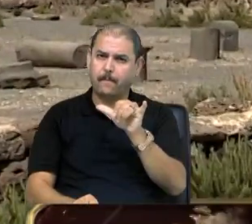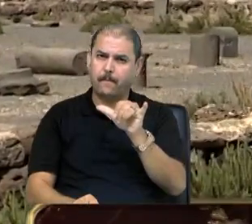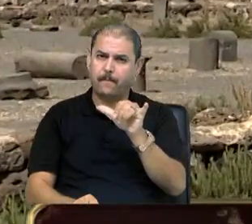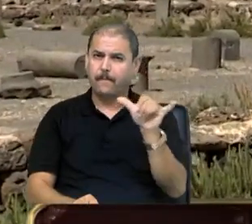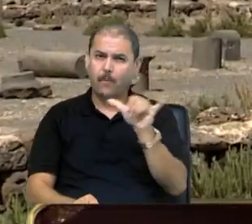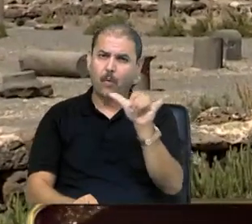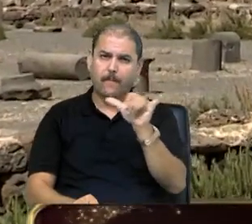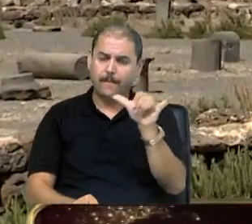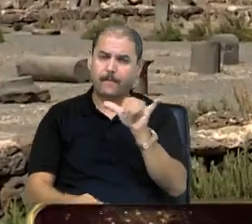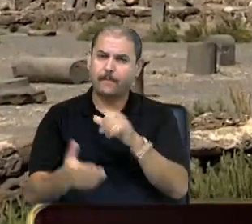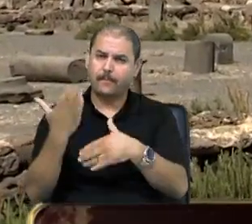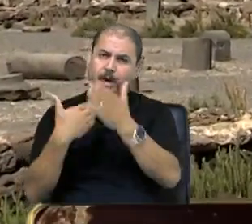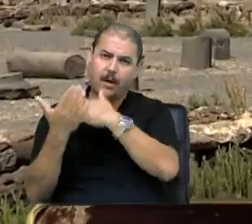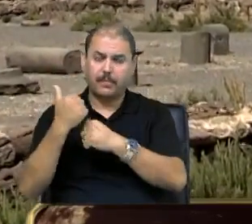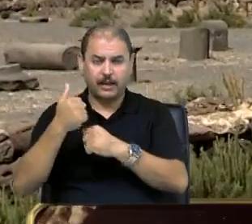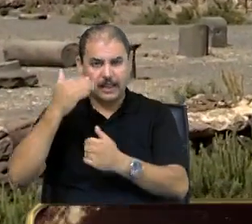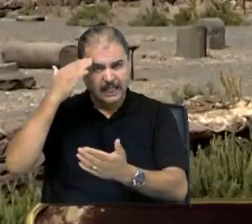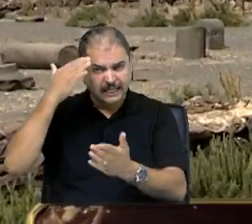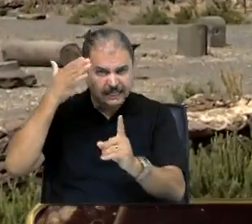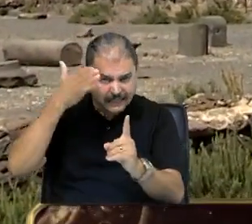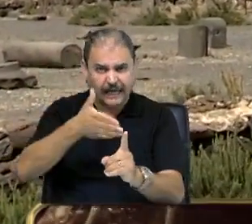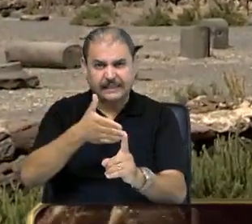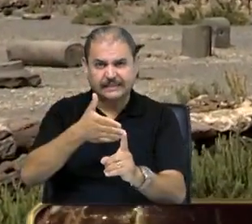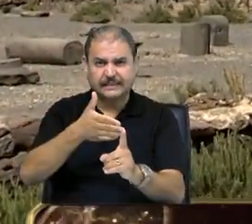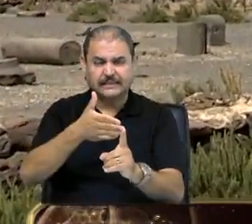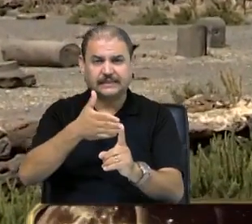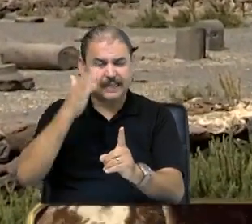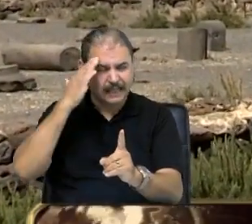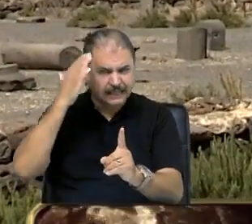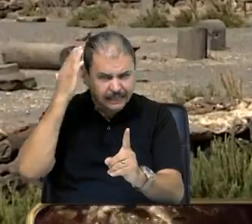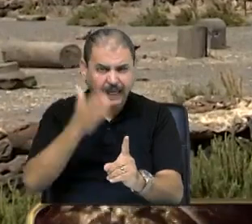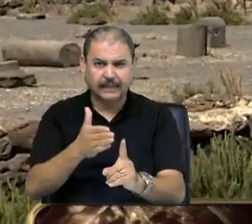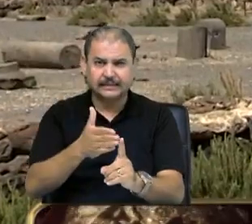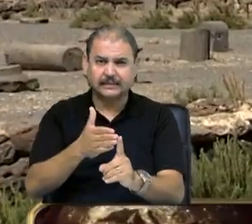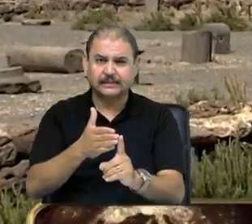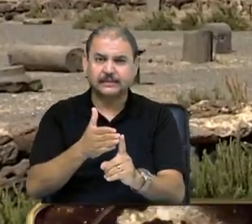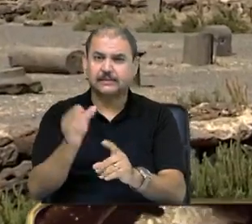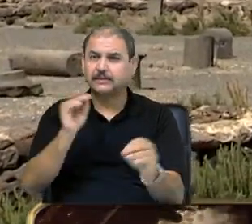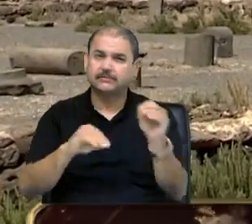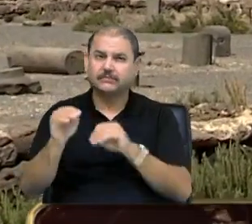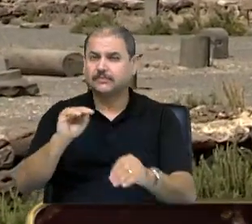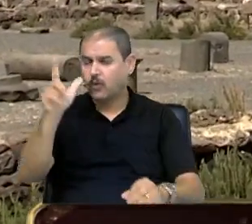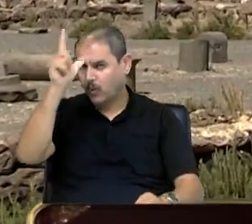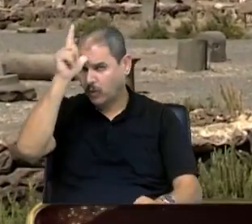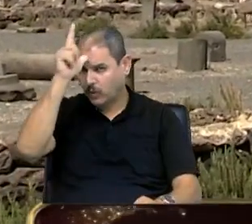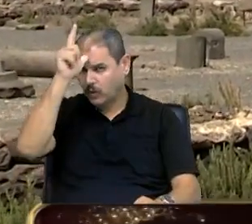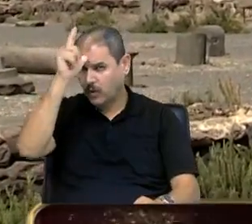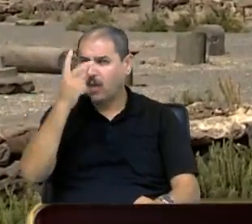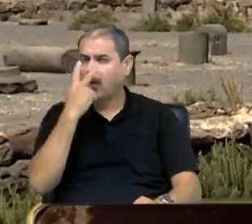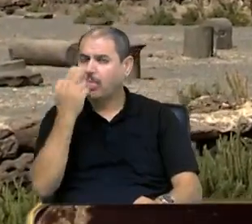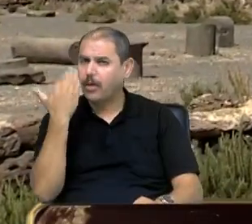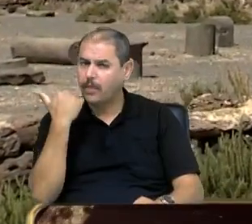التركيز عليها من المناطق الفريده والمناطق المهمه التي تتحدث عن تاريخ الاردن القديم والاردن